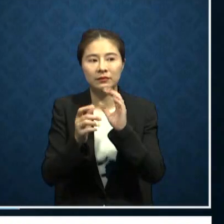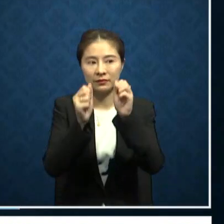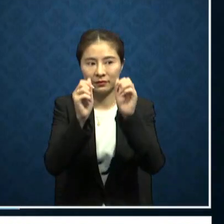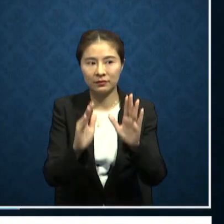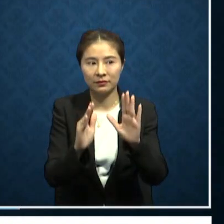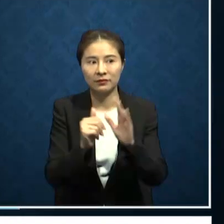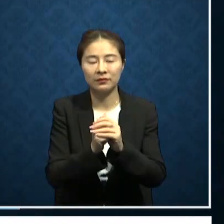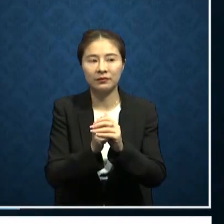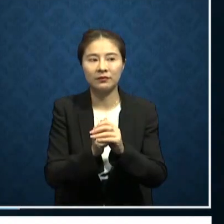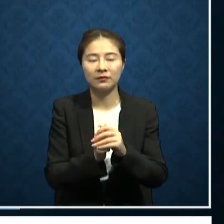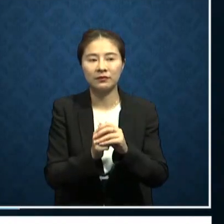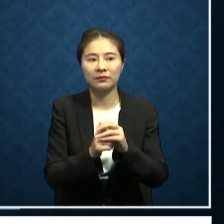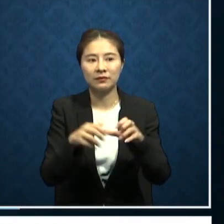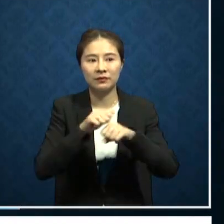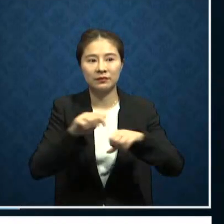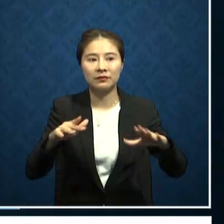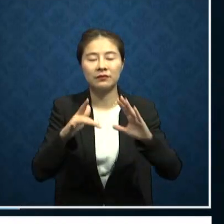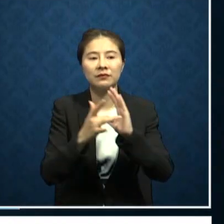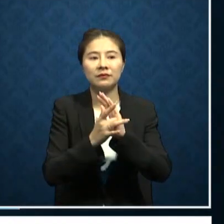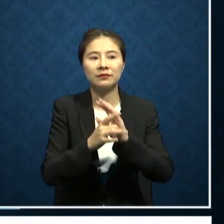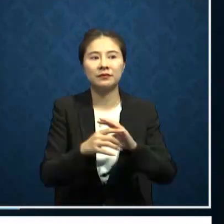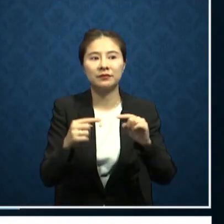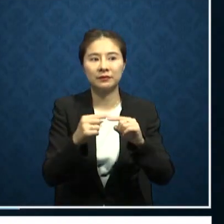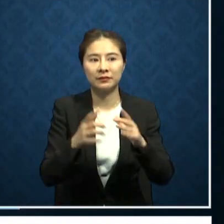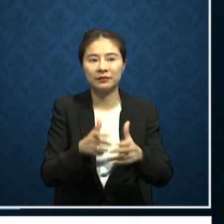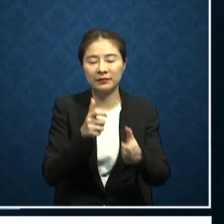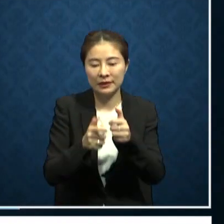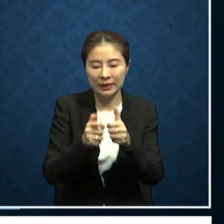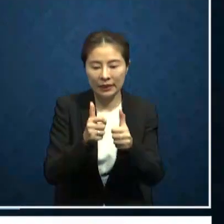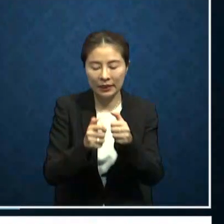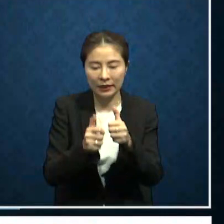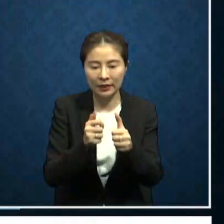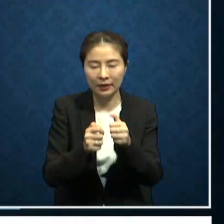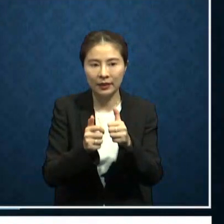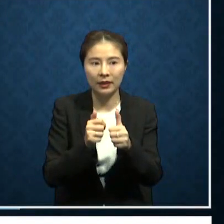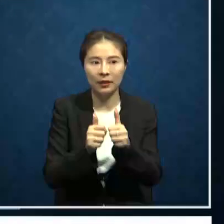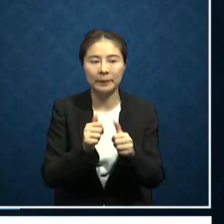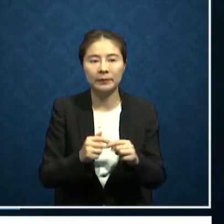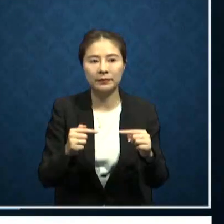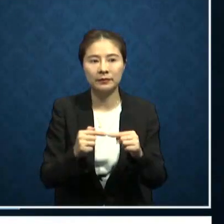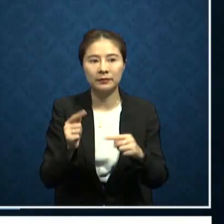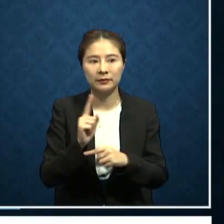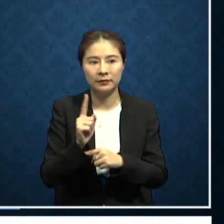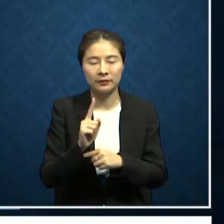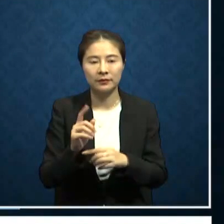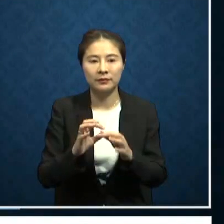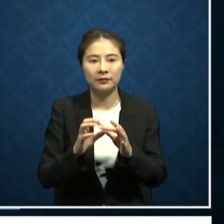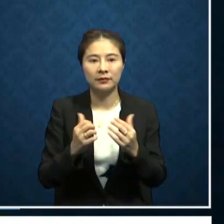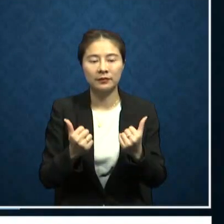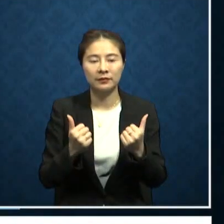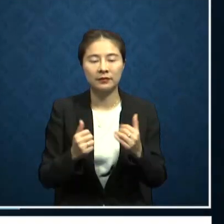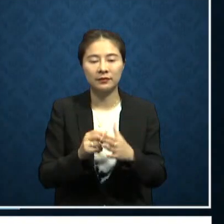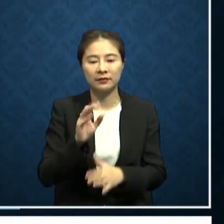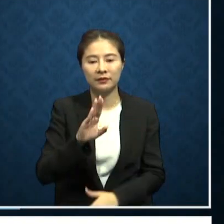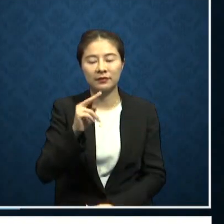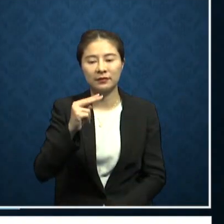ที่จะต้องถูกโฟกัสนะคะก็คือได้แก่กลุ่มเกมเกม Animationแล้วก็ chacนะคะมีมูลค่าของภาคอุตสาหกรรมนี้อยู่ที่